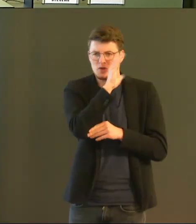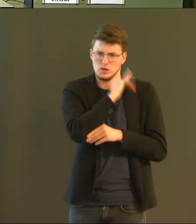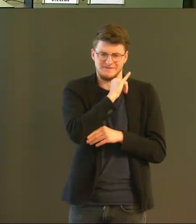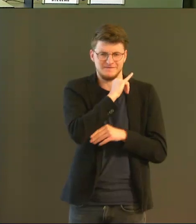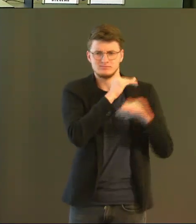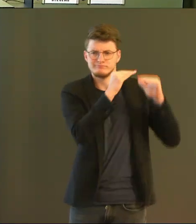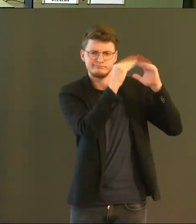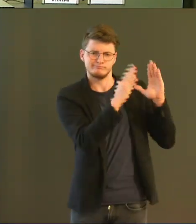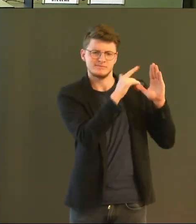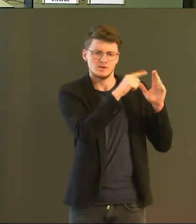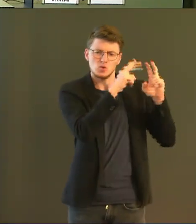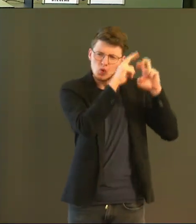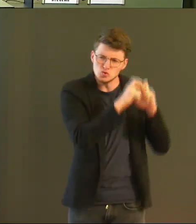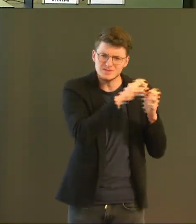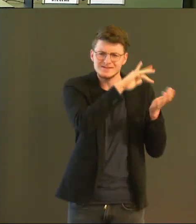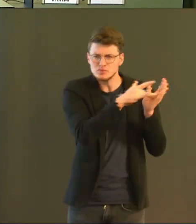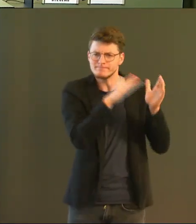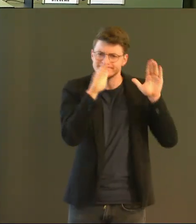institutes